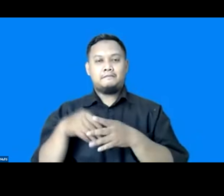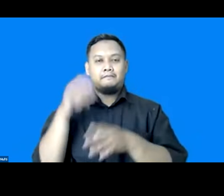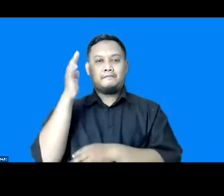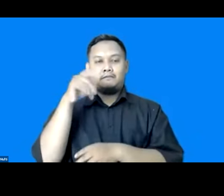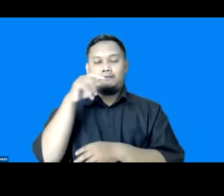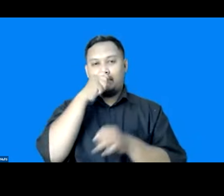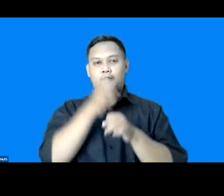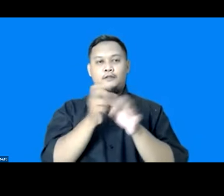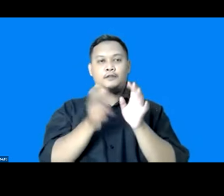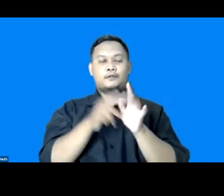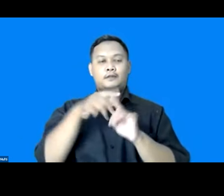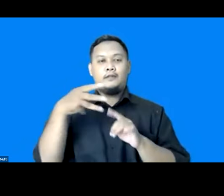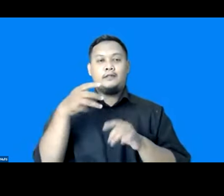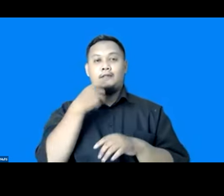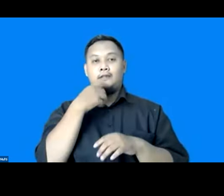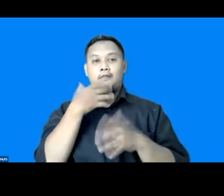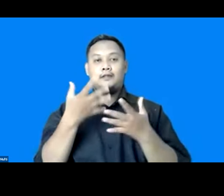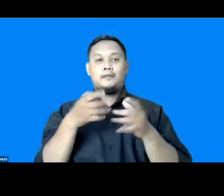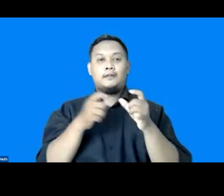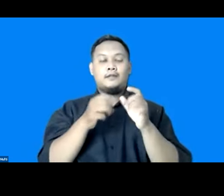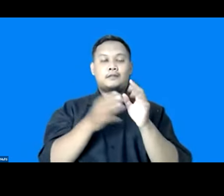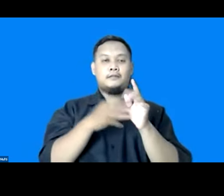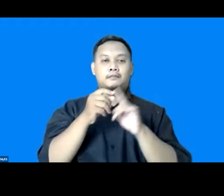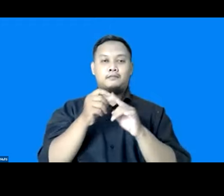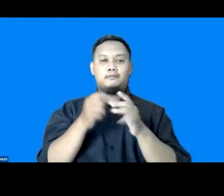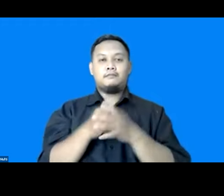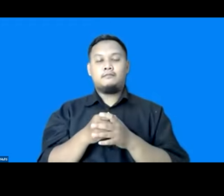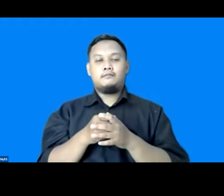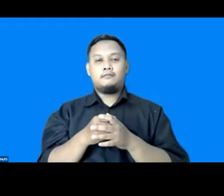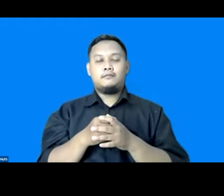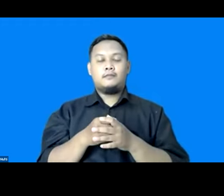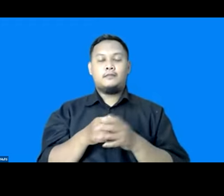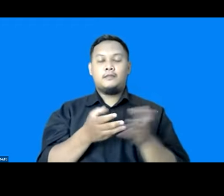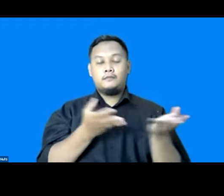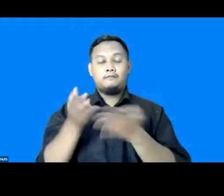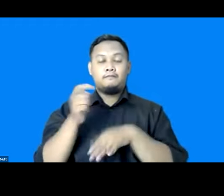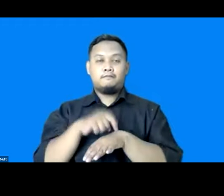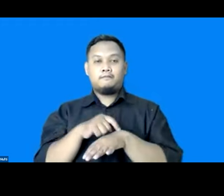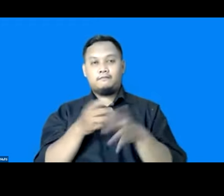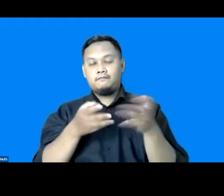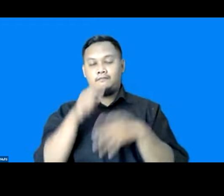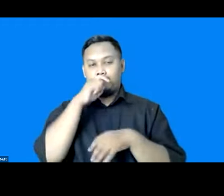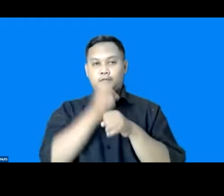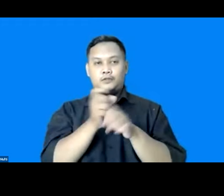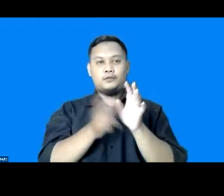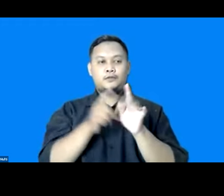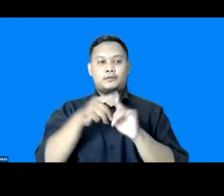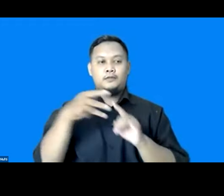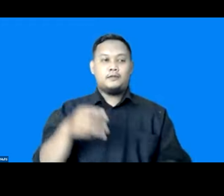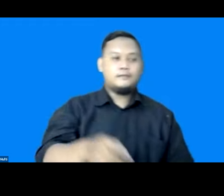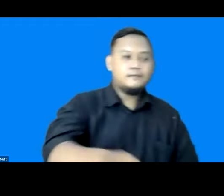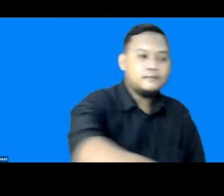Gunte mengenai SMP eksperimental Mangunan. Saya persilahkan waktunya Pak Gunte, silahkan. Oke,